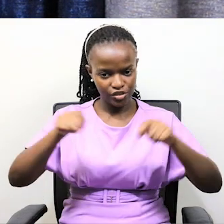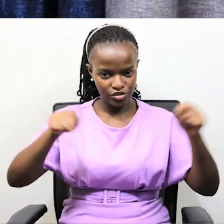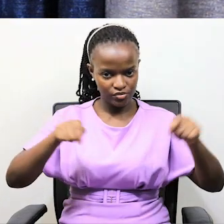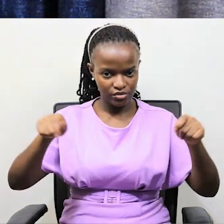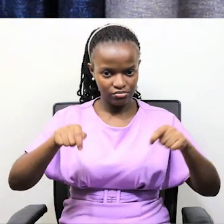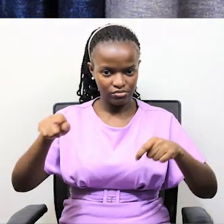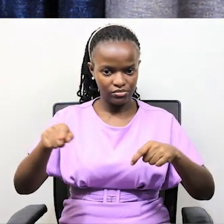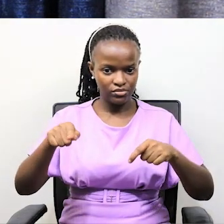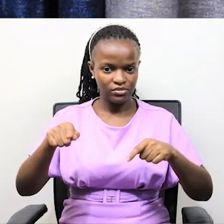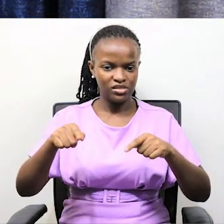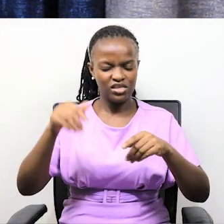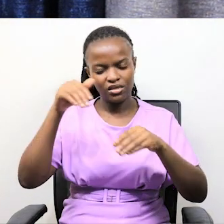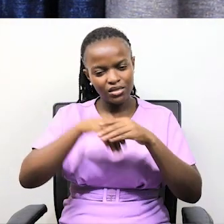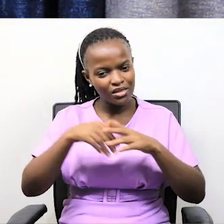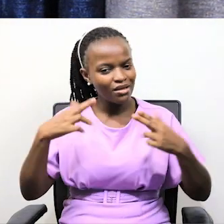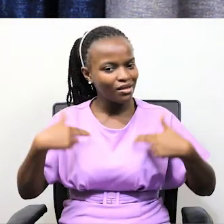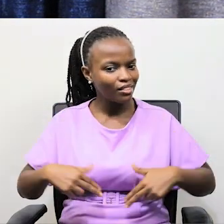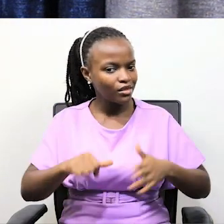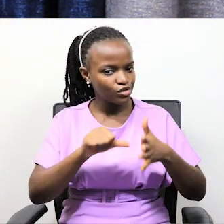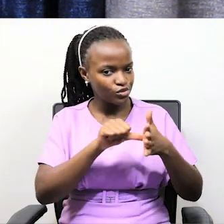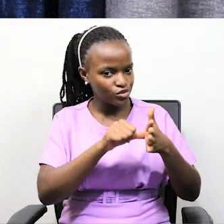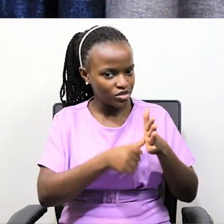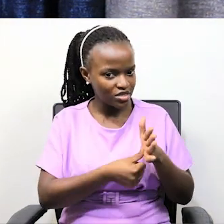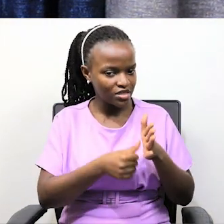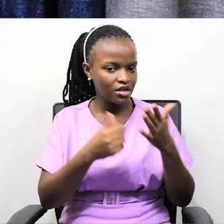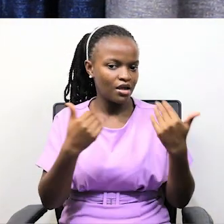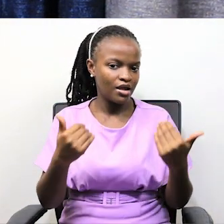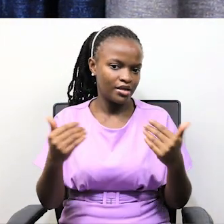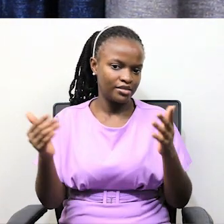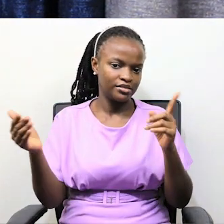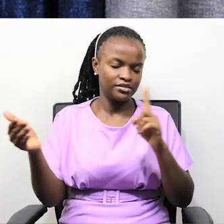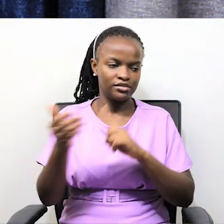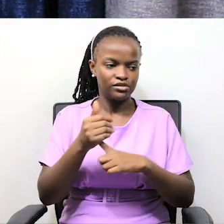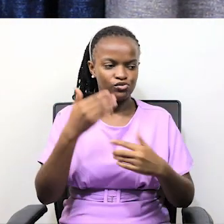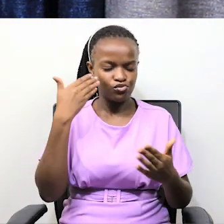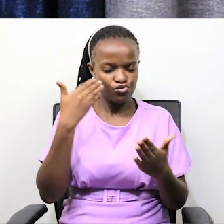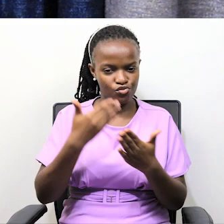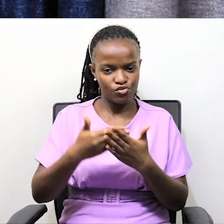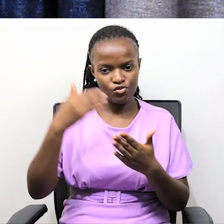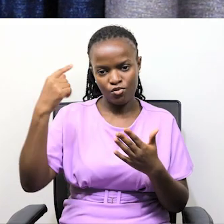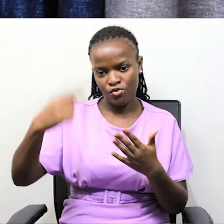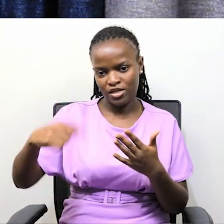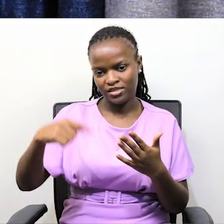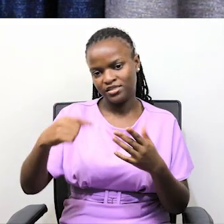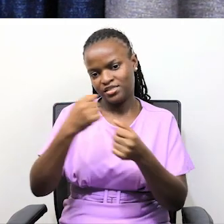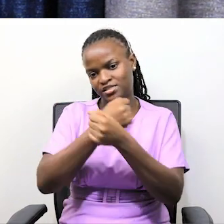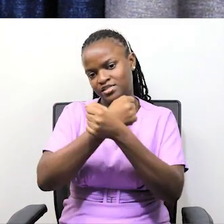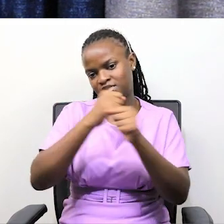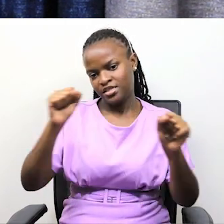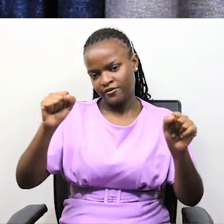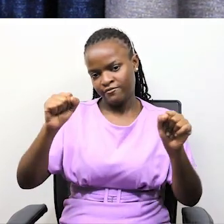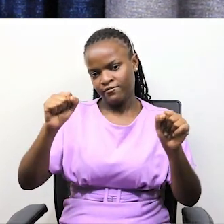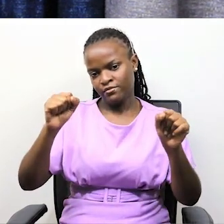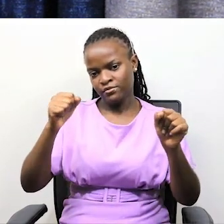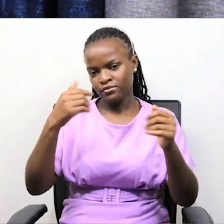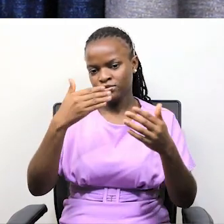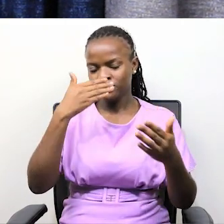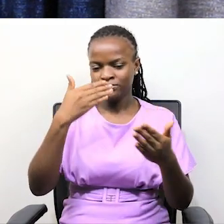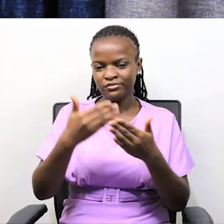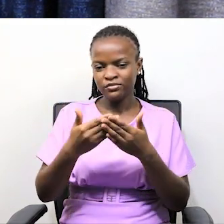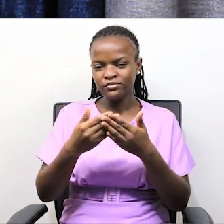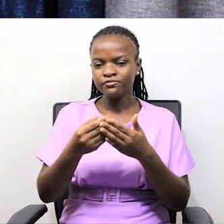compris l'assurance maladie et l'accès à des médicaments et des vaccins essentiels de